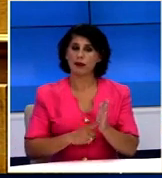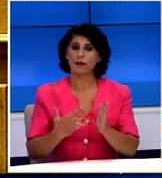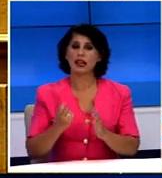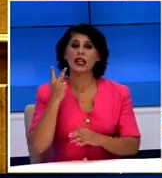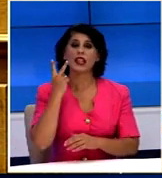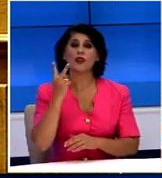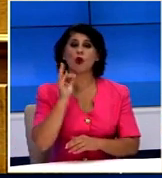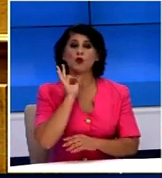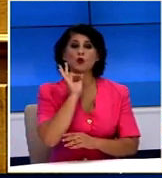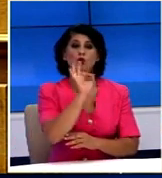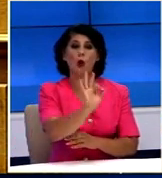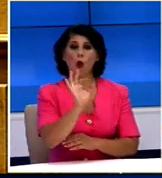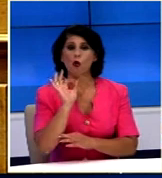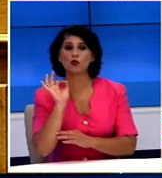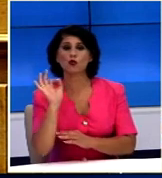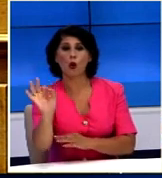συγκεκριμένους στόχους.